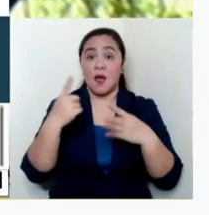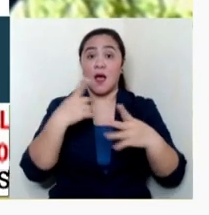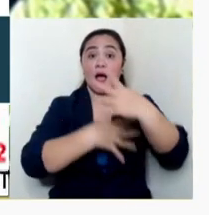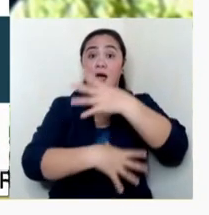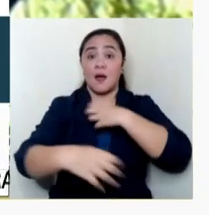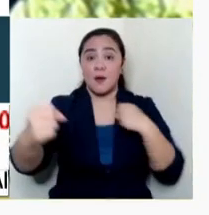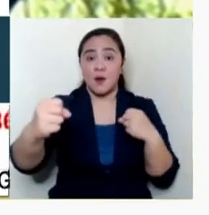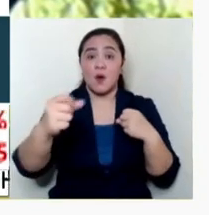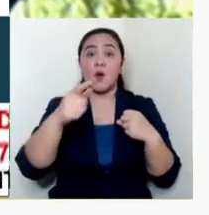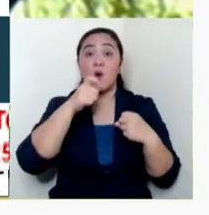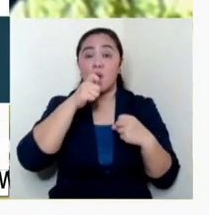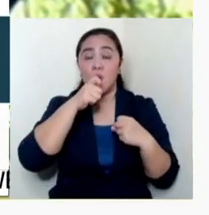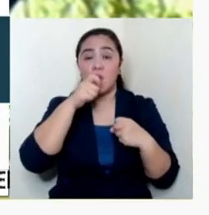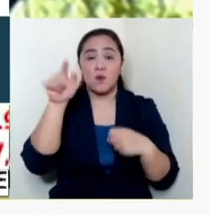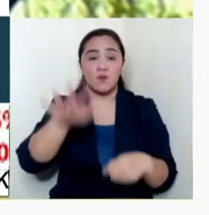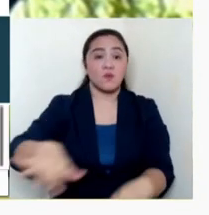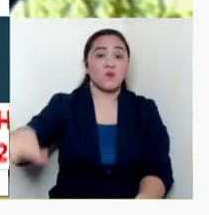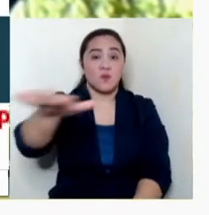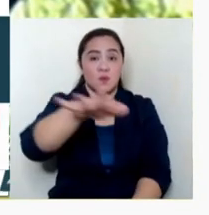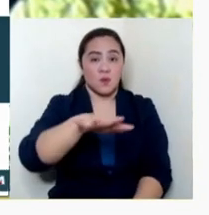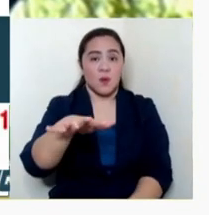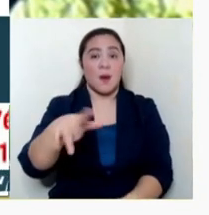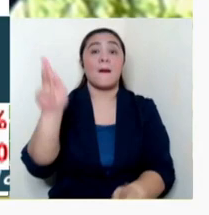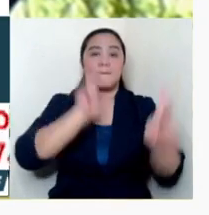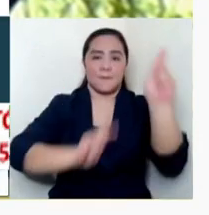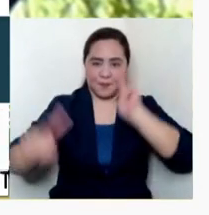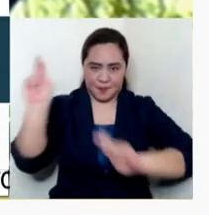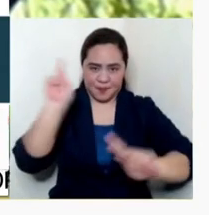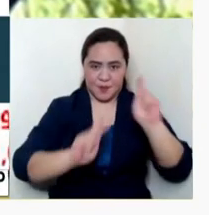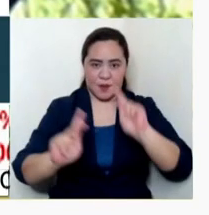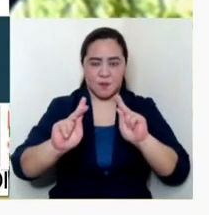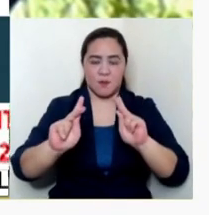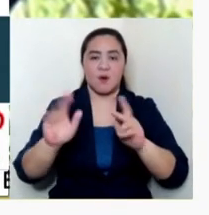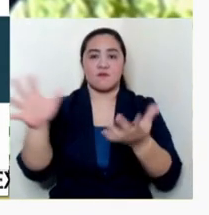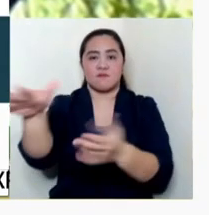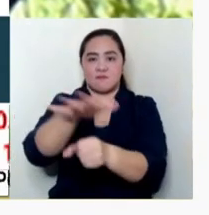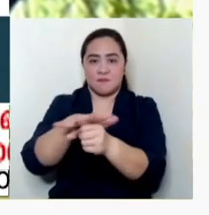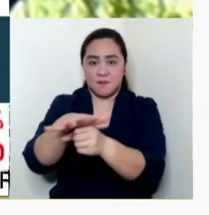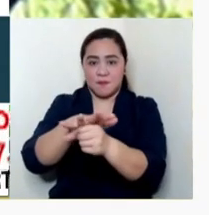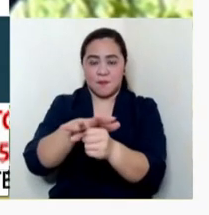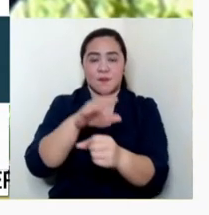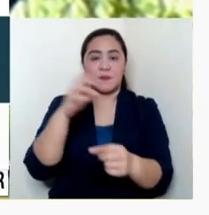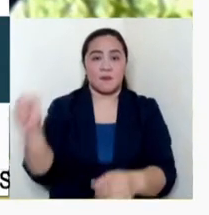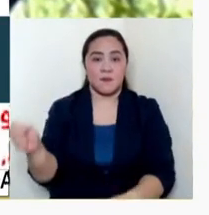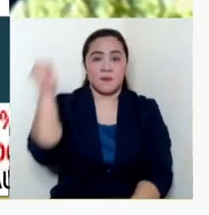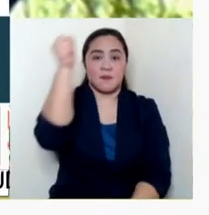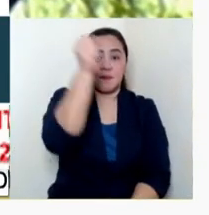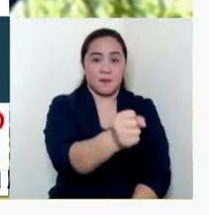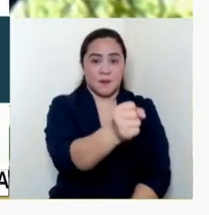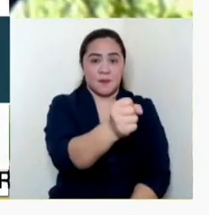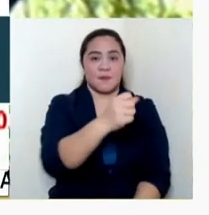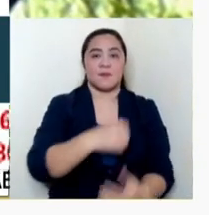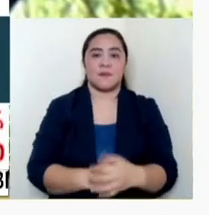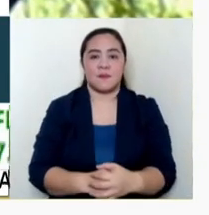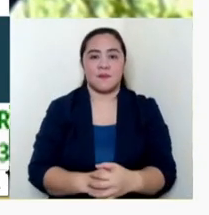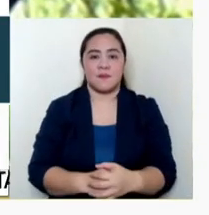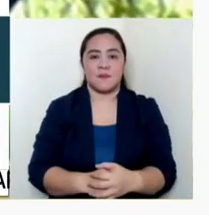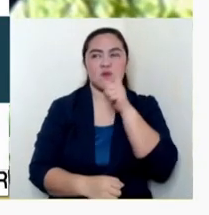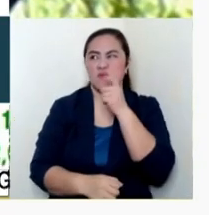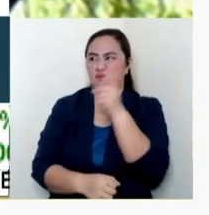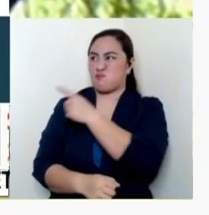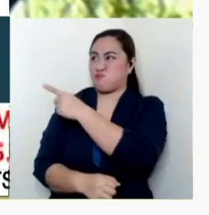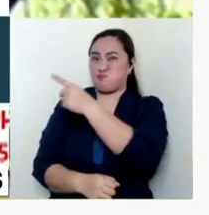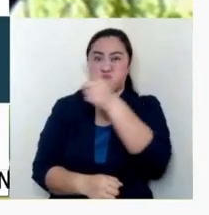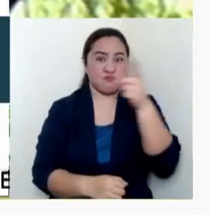lahat ng mananalo sa anumang eleksyon. Sa botante nila, sa constituents nila na naglagay sa kanila sa pwesto. Hindi sa kahit na sino pa